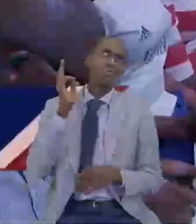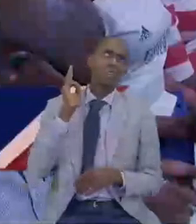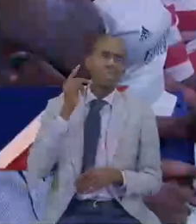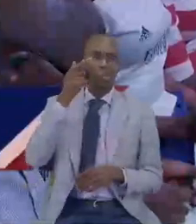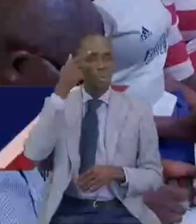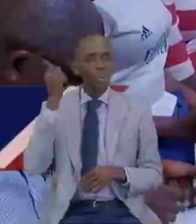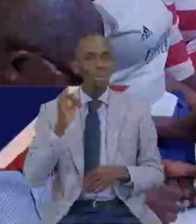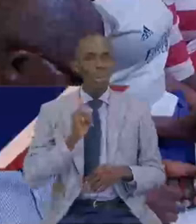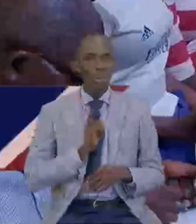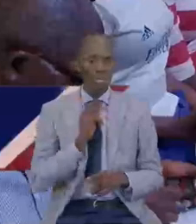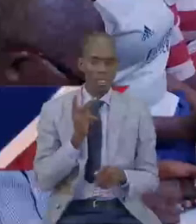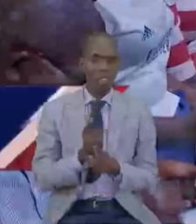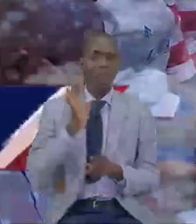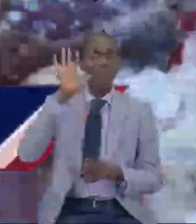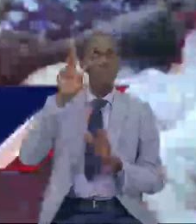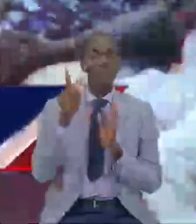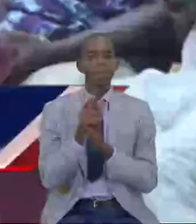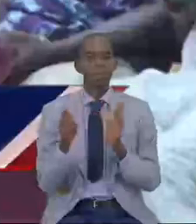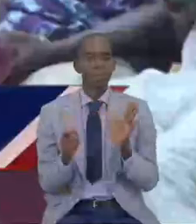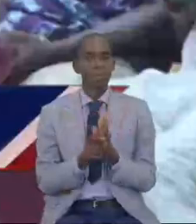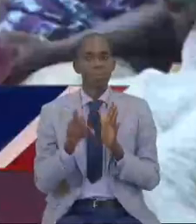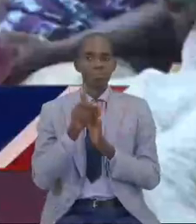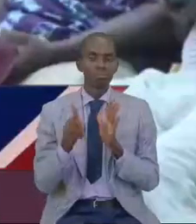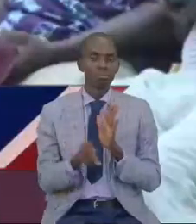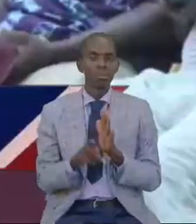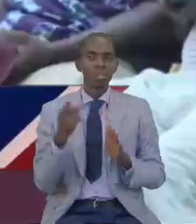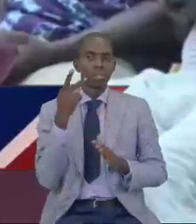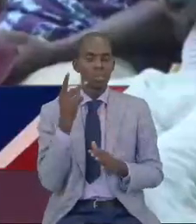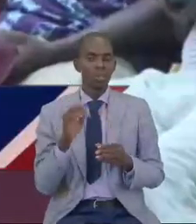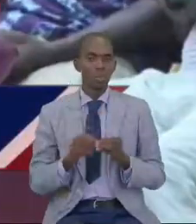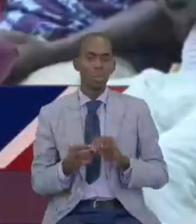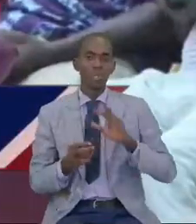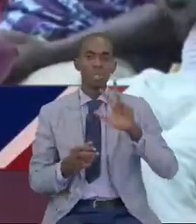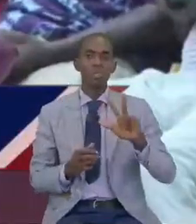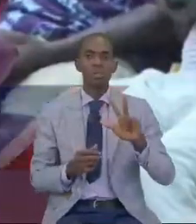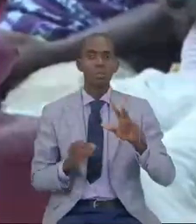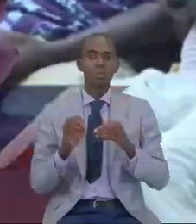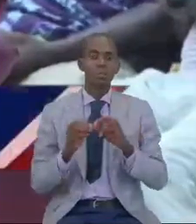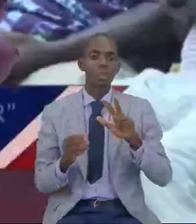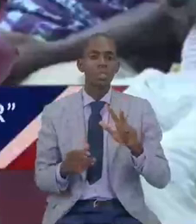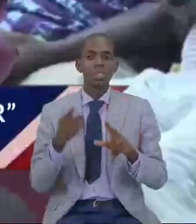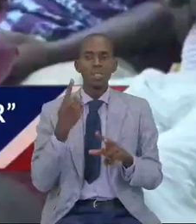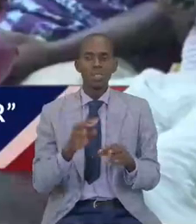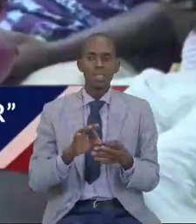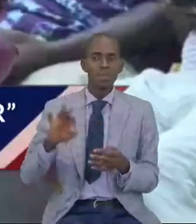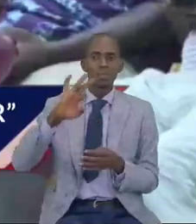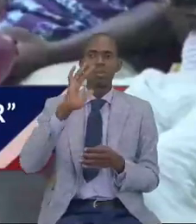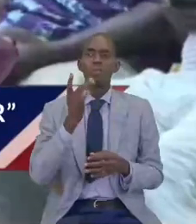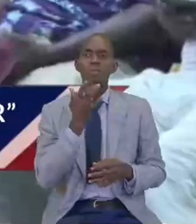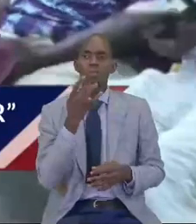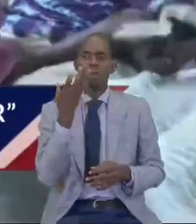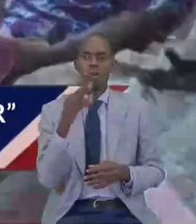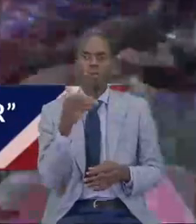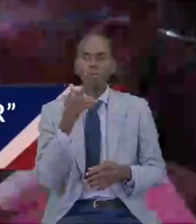tes ordonnances. Troisième élément maintenant, la faveur spirituelle de 10 fois supérieure